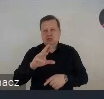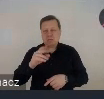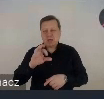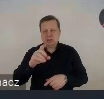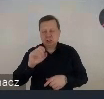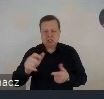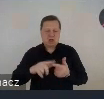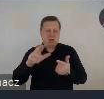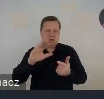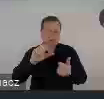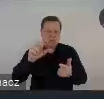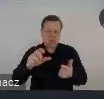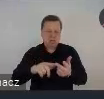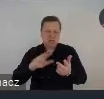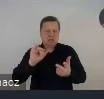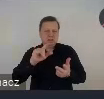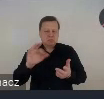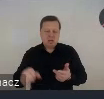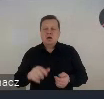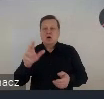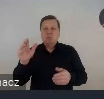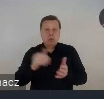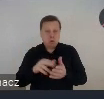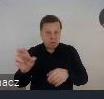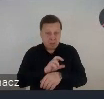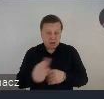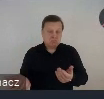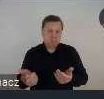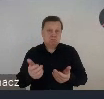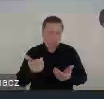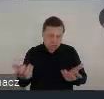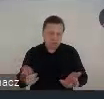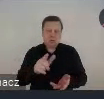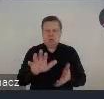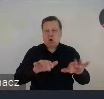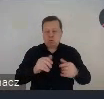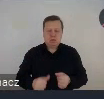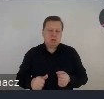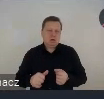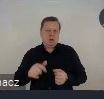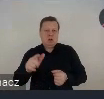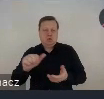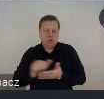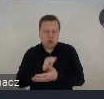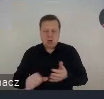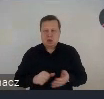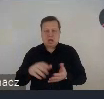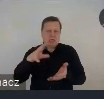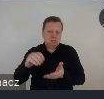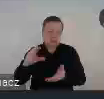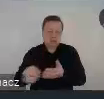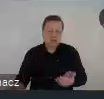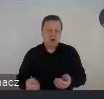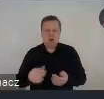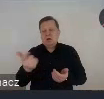cechów, izb w potrzebny sprzęt techniczny, na przykład komputery, drukarki, kserokopiarki, zakup